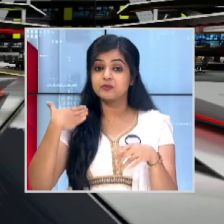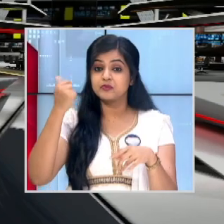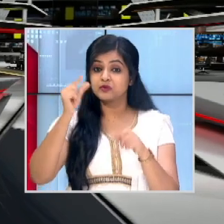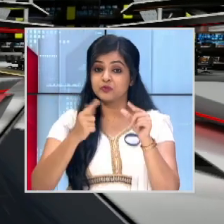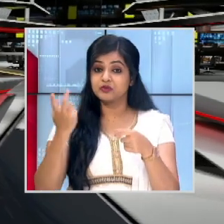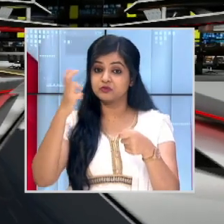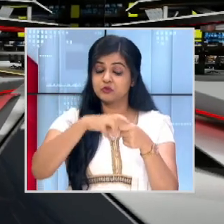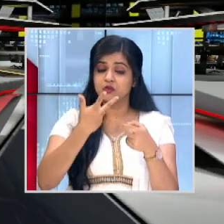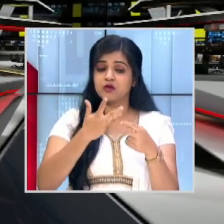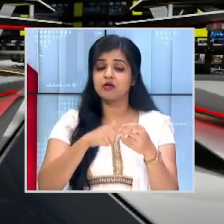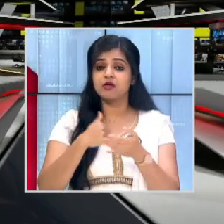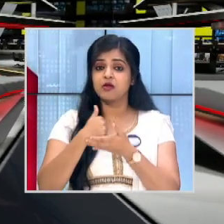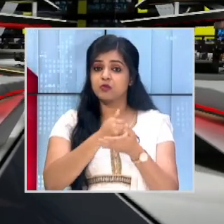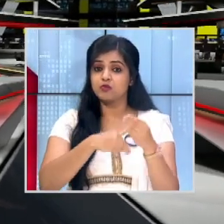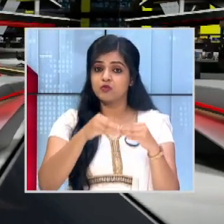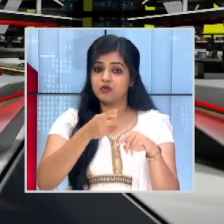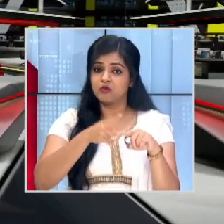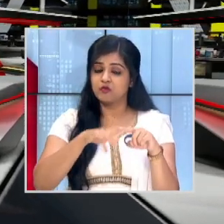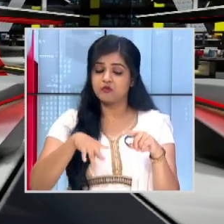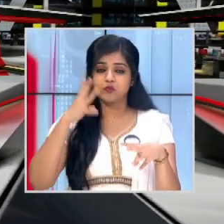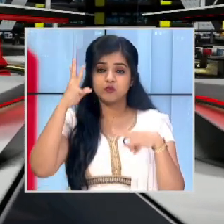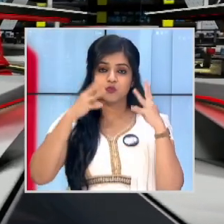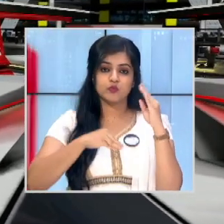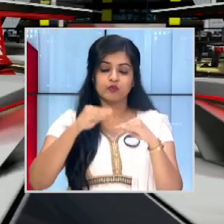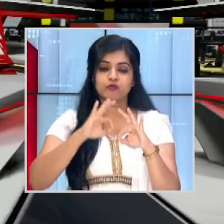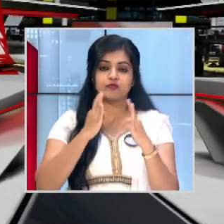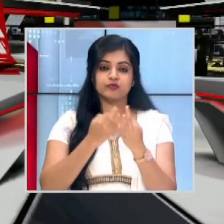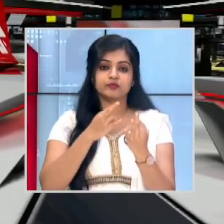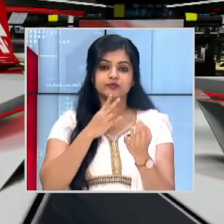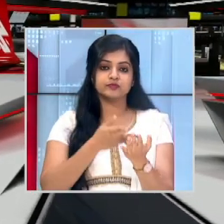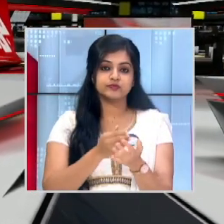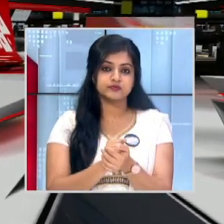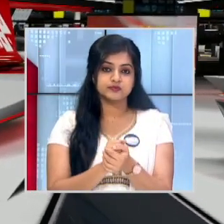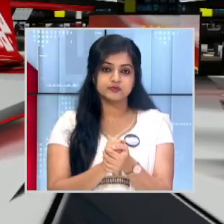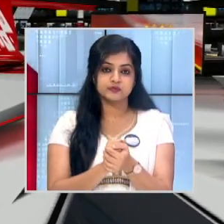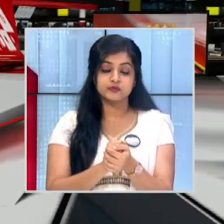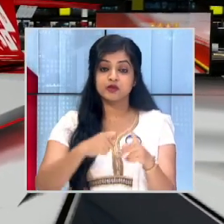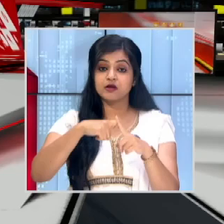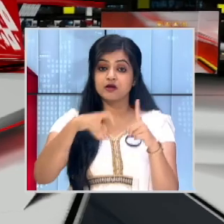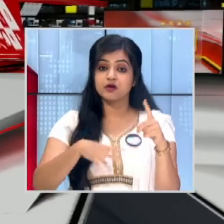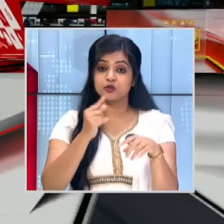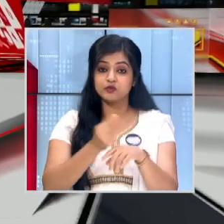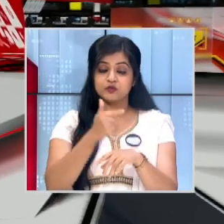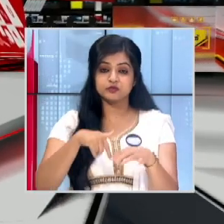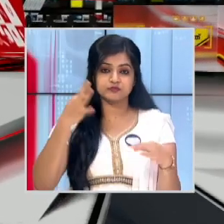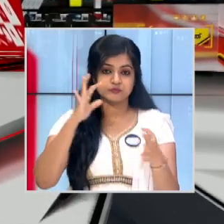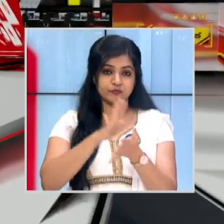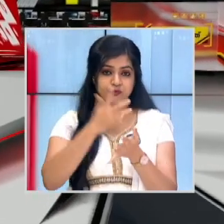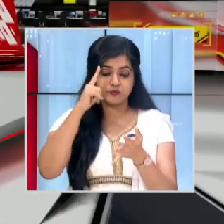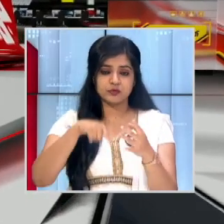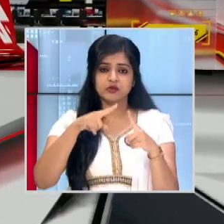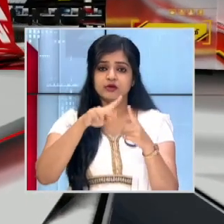ഈ അന്വേഷണത്തിൽ ഉണ്ടാകുമോ എന്നുള്ള ആശങ്കയാണ് അവർ പങ്കുവയ്ക്കുന്നത്. അലക്സ് റാം മുഹമ്മദാണ് വിവരങ്ങൾ നൽകിയത്. കേരള യൂണിവേഴ്സിറ്റി